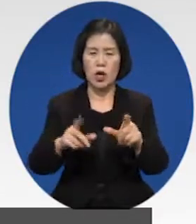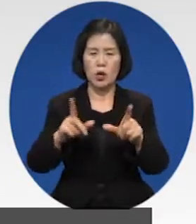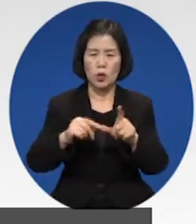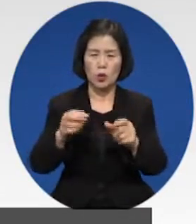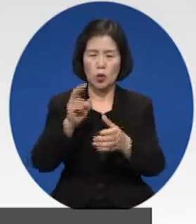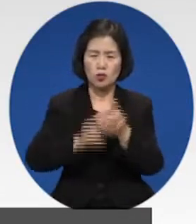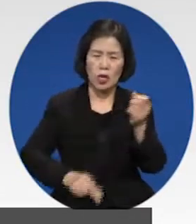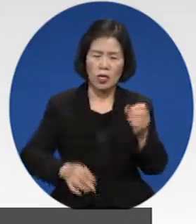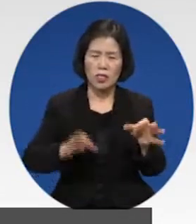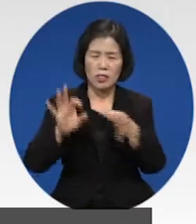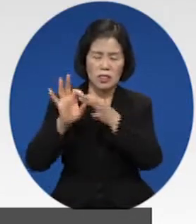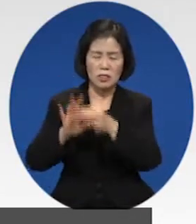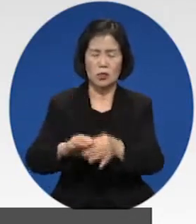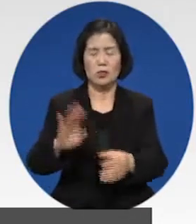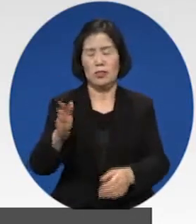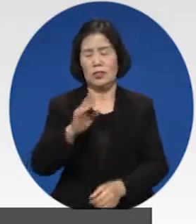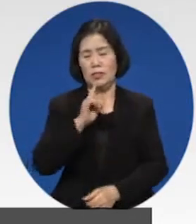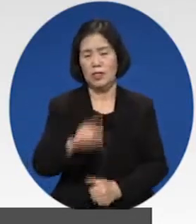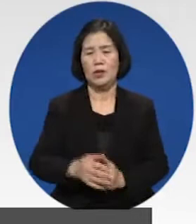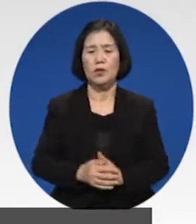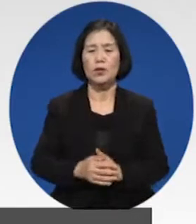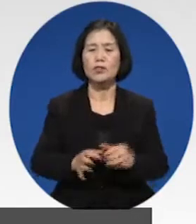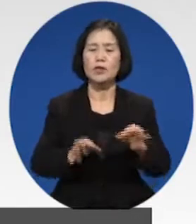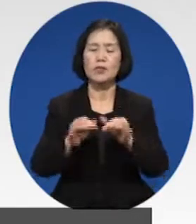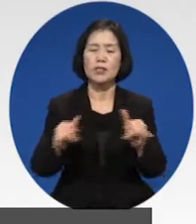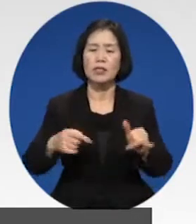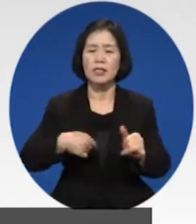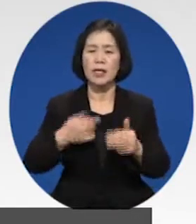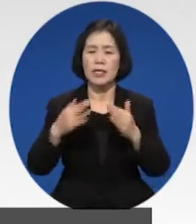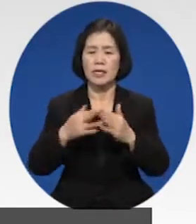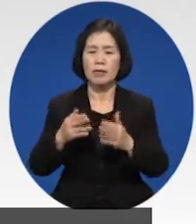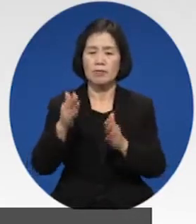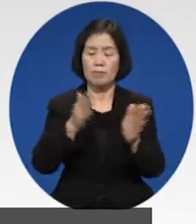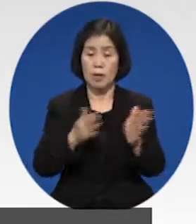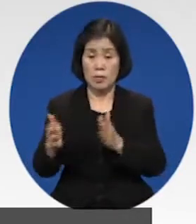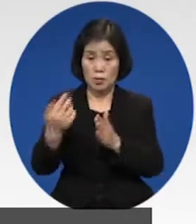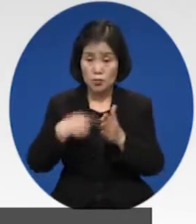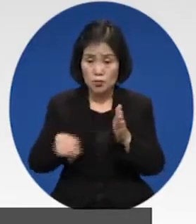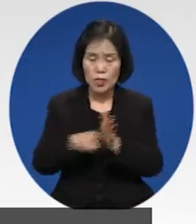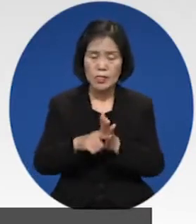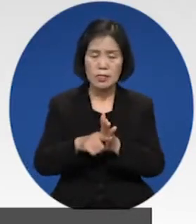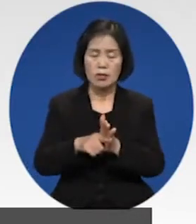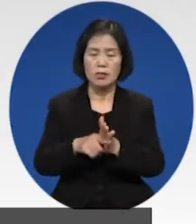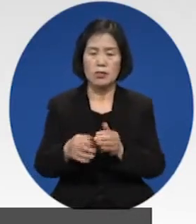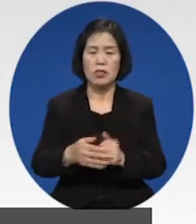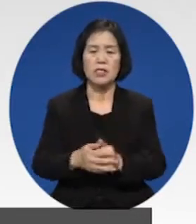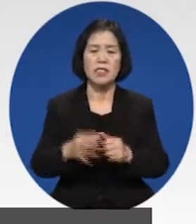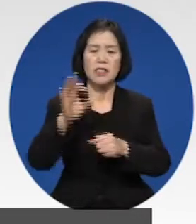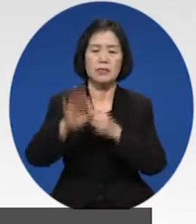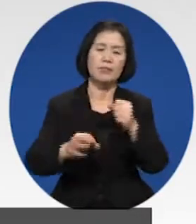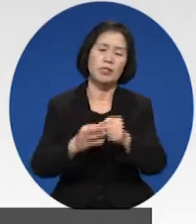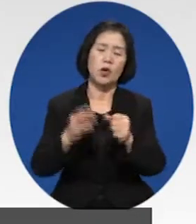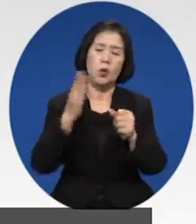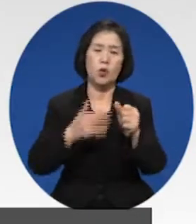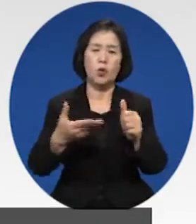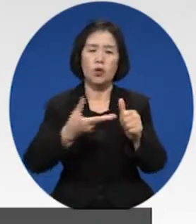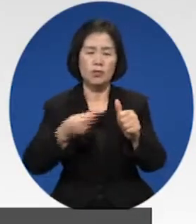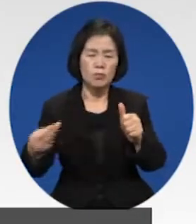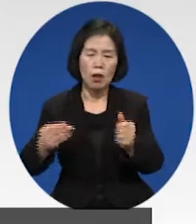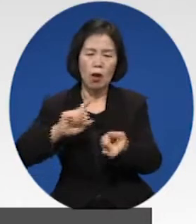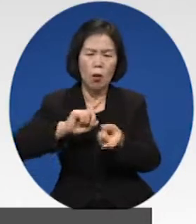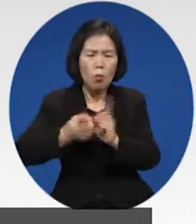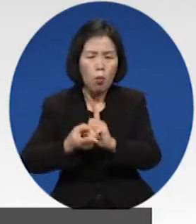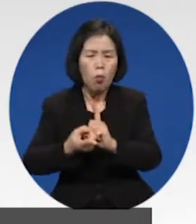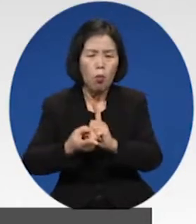것이다 이런 내용인데요 서민들의 내 집 마련을 위해 시작된 10년 공공임대아파트 조기 분양전환 제도가 지금 로또